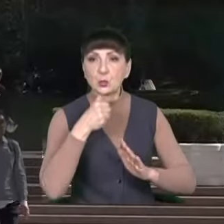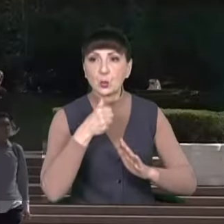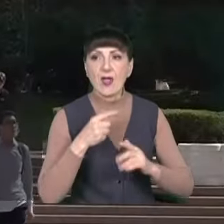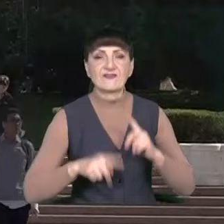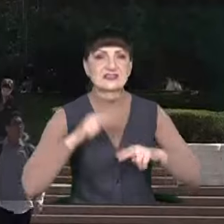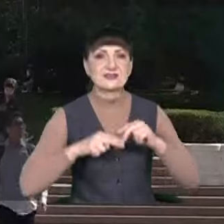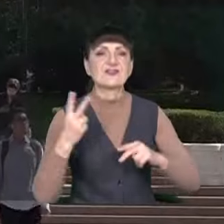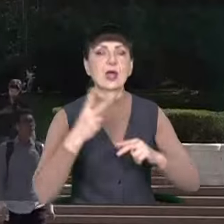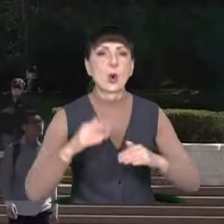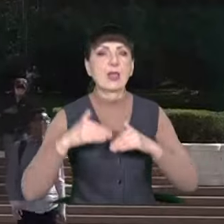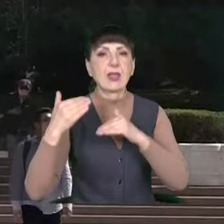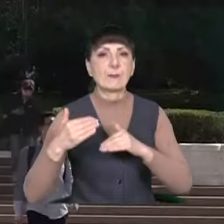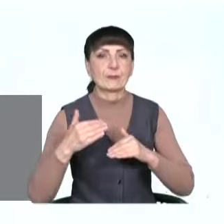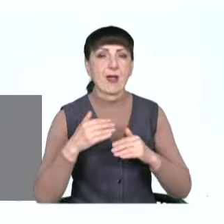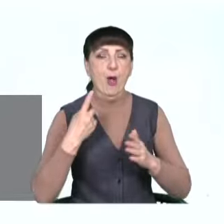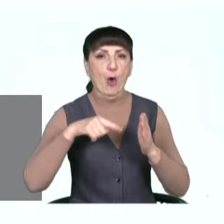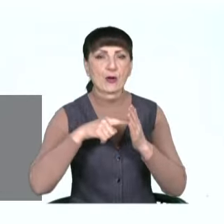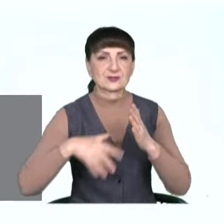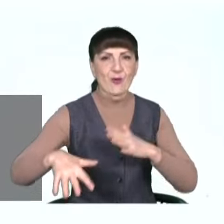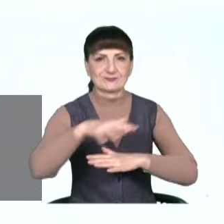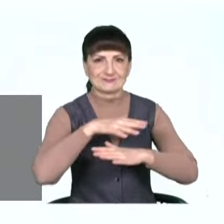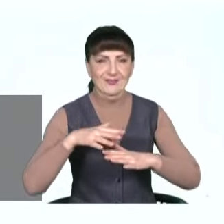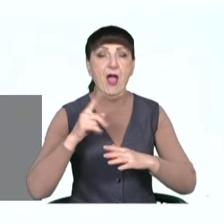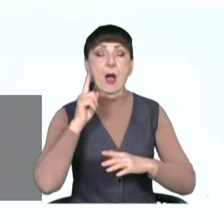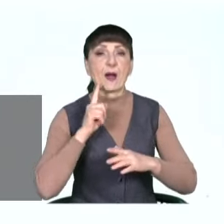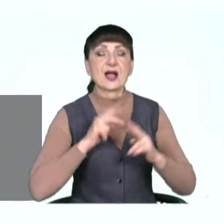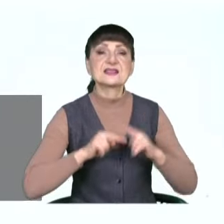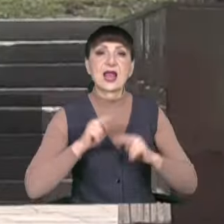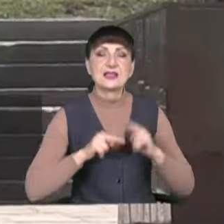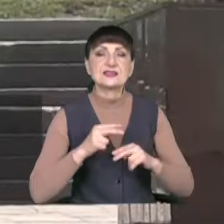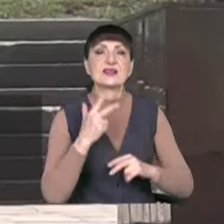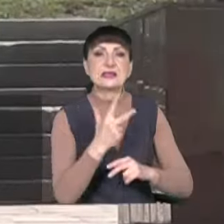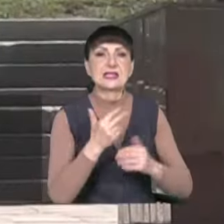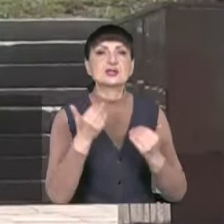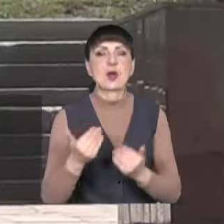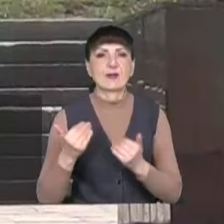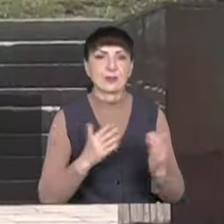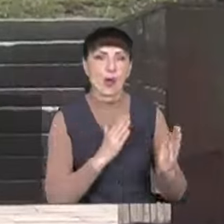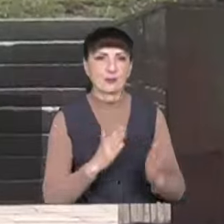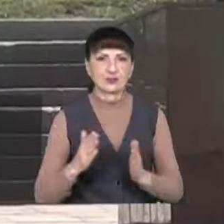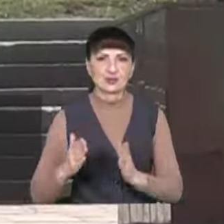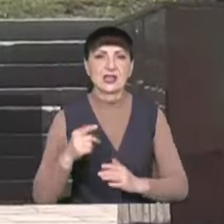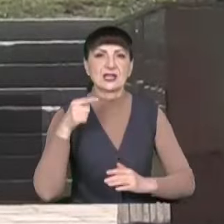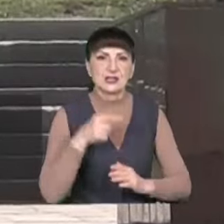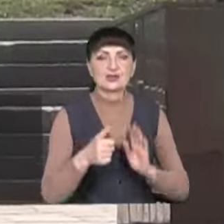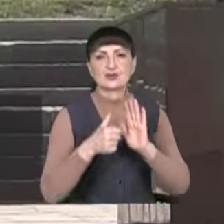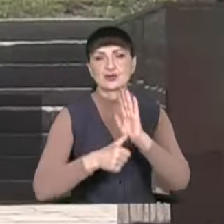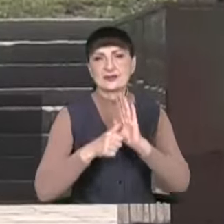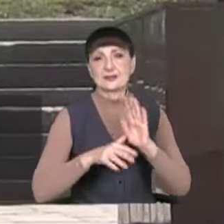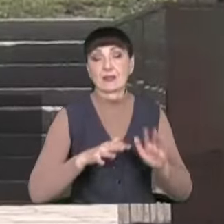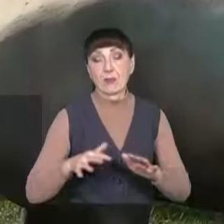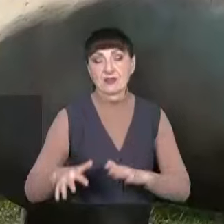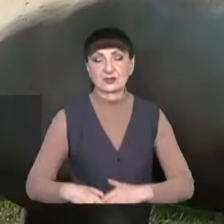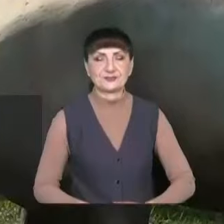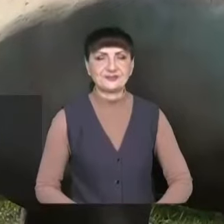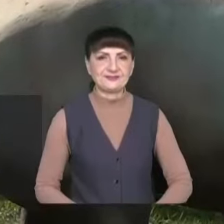возвести второй этап студенческого городка КАЗНУ. А пока ведется строительство трех современных общежитий на 1060 мест. Аида